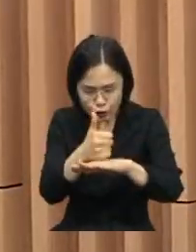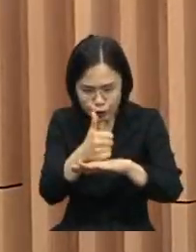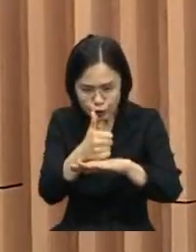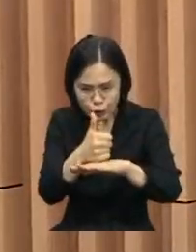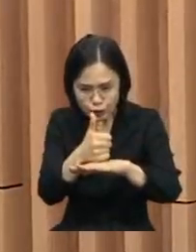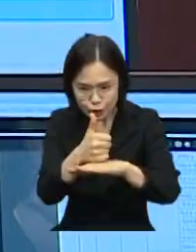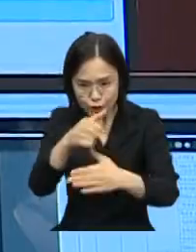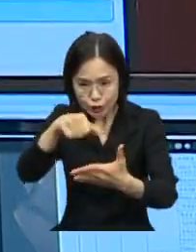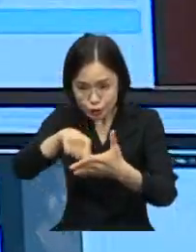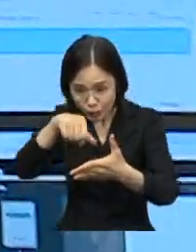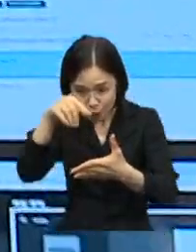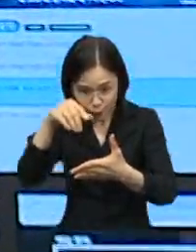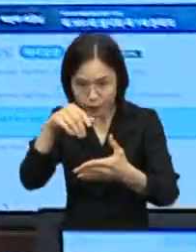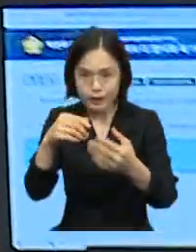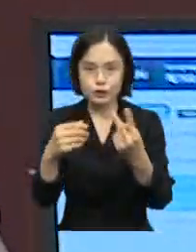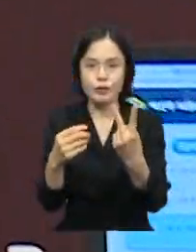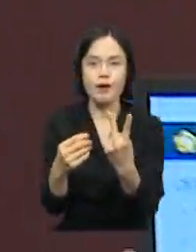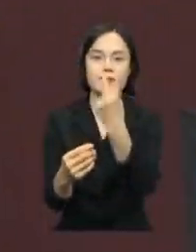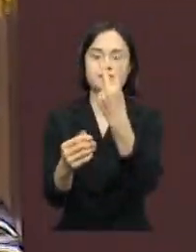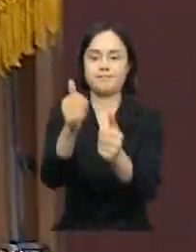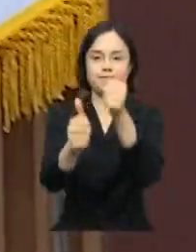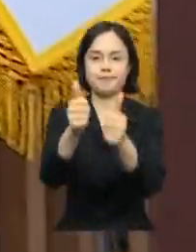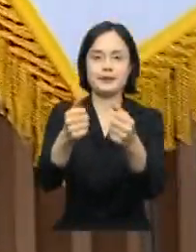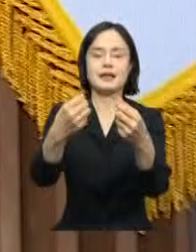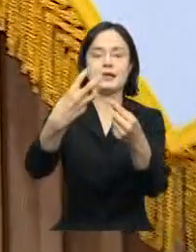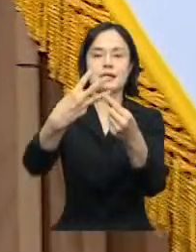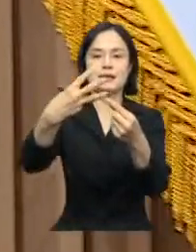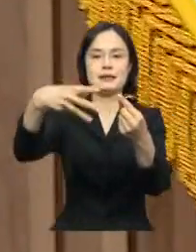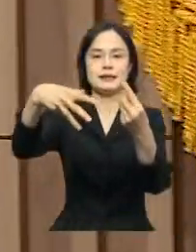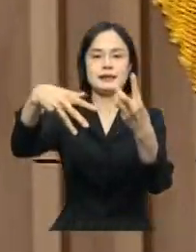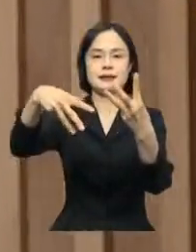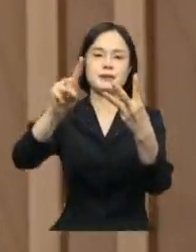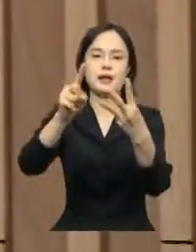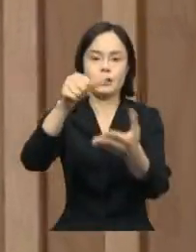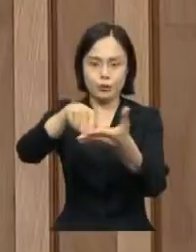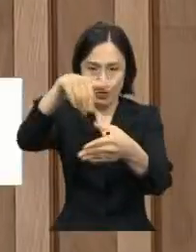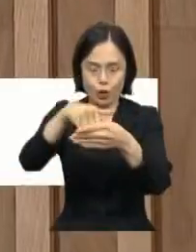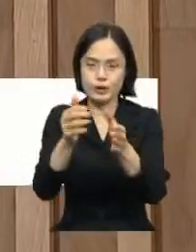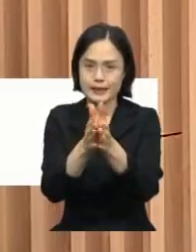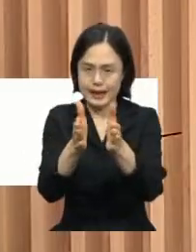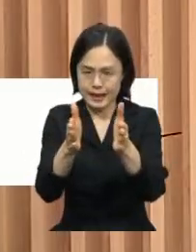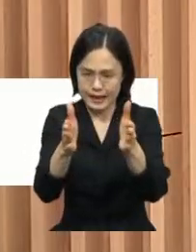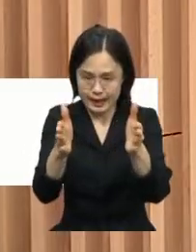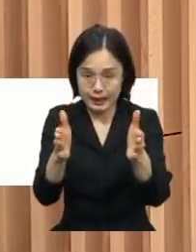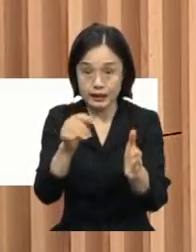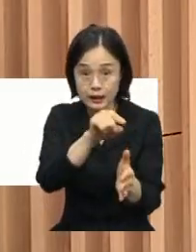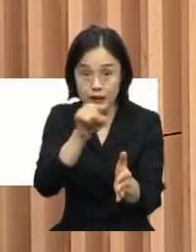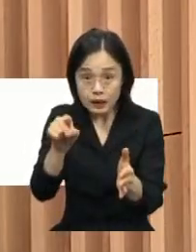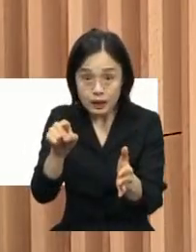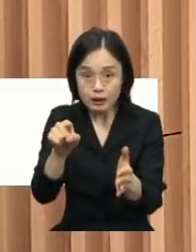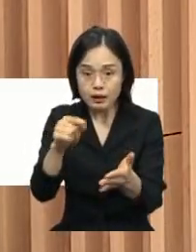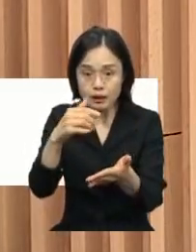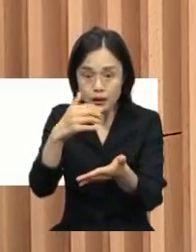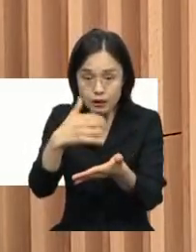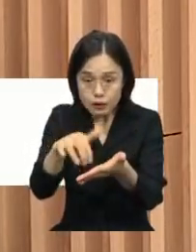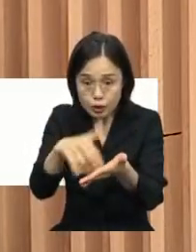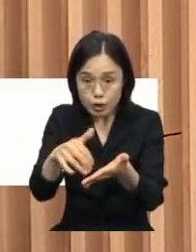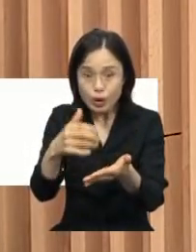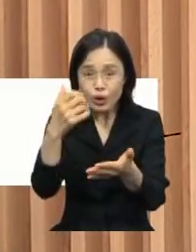대상으로 3차 투표가 진행됐습니다 3차 투표에서도 두 후보 모두 각각 일곱 표를